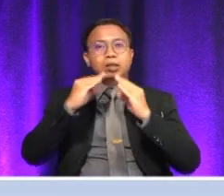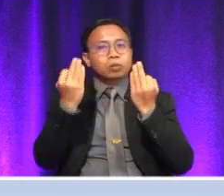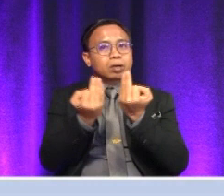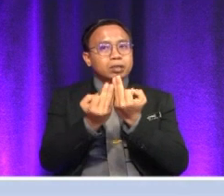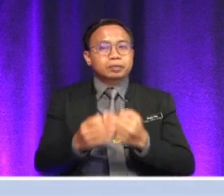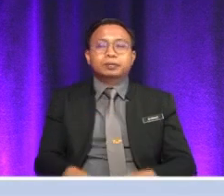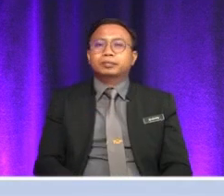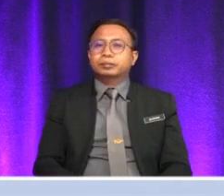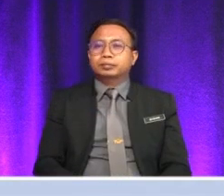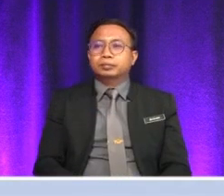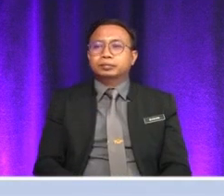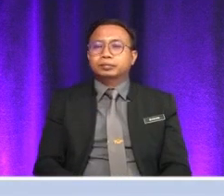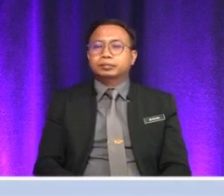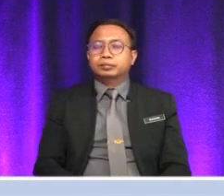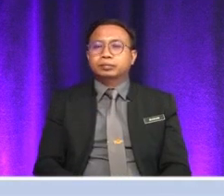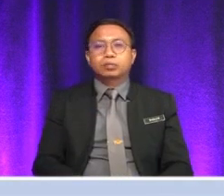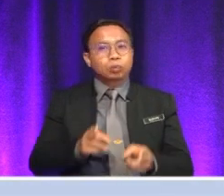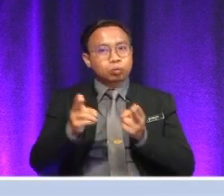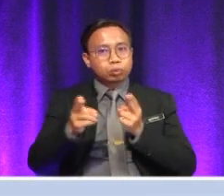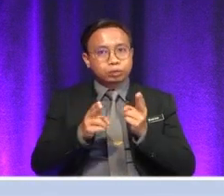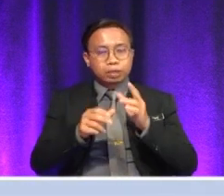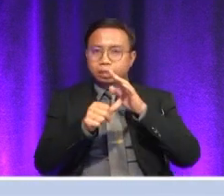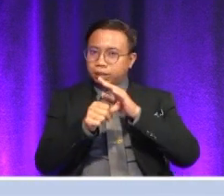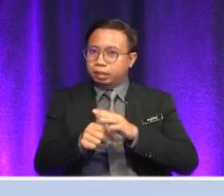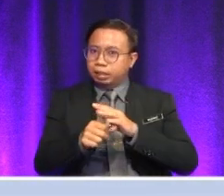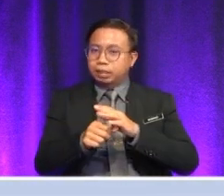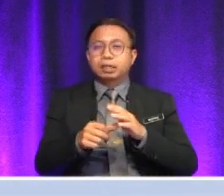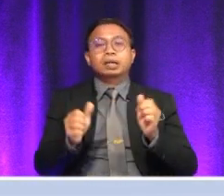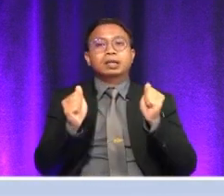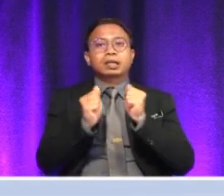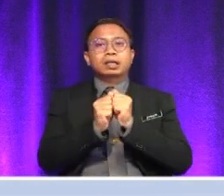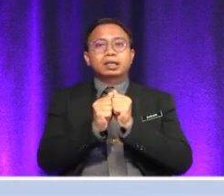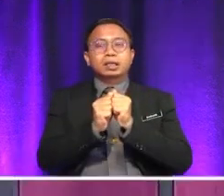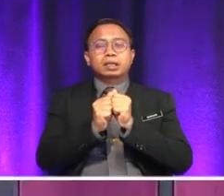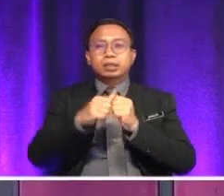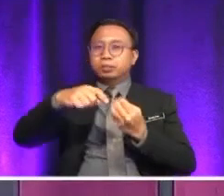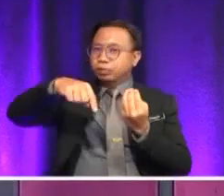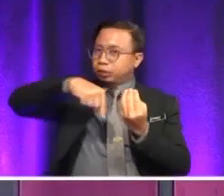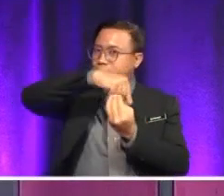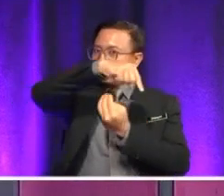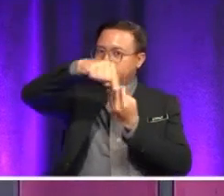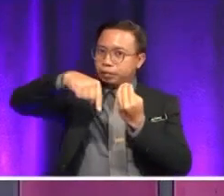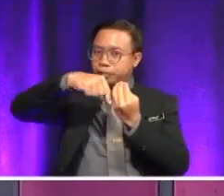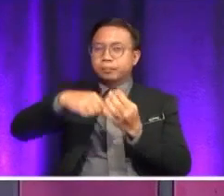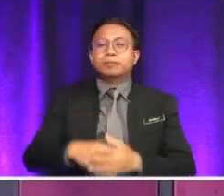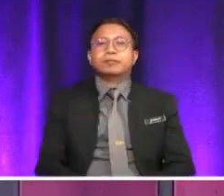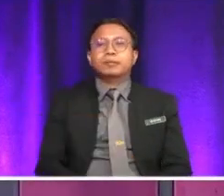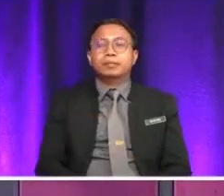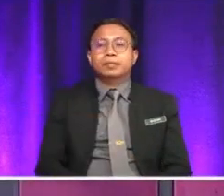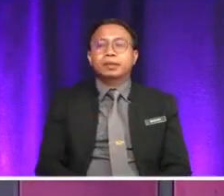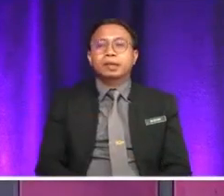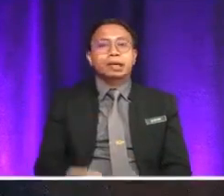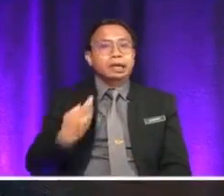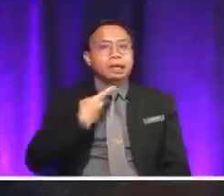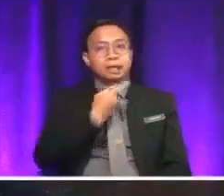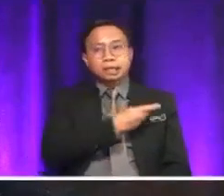senyap kat rumah. Okey, dan seterusnya mengurus tekanan dengan daripada pengaruh persekitaran. Itu dia. Sebab itulah kita